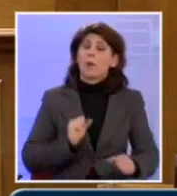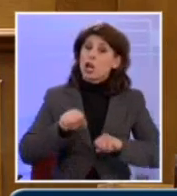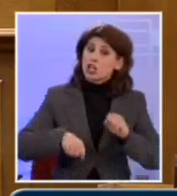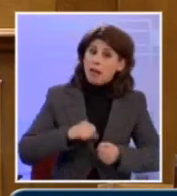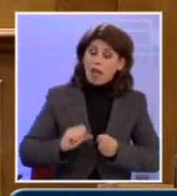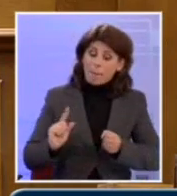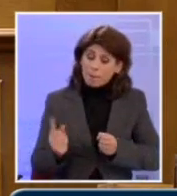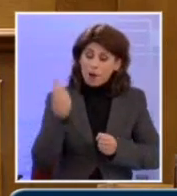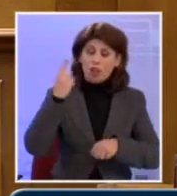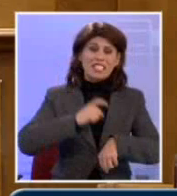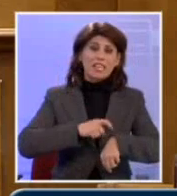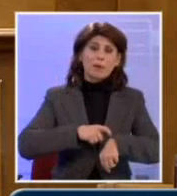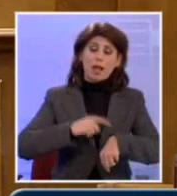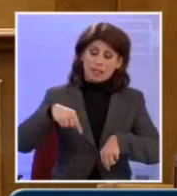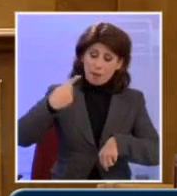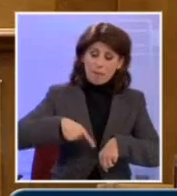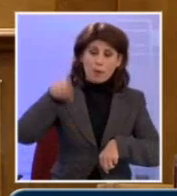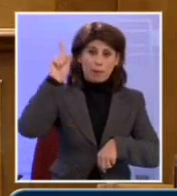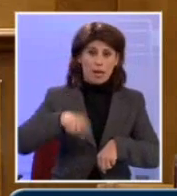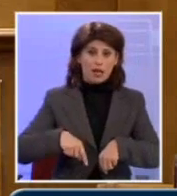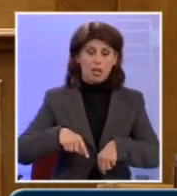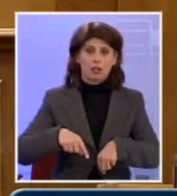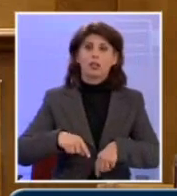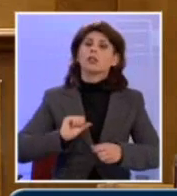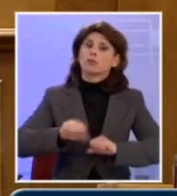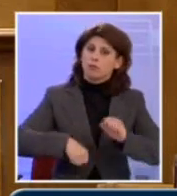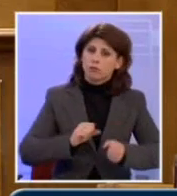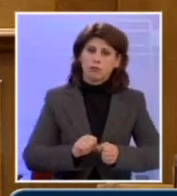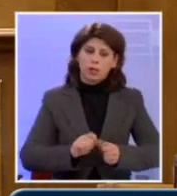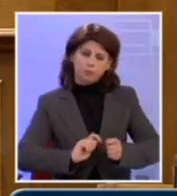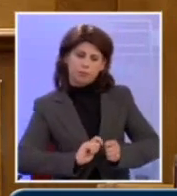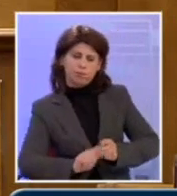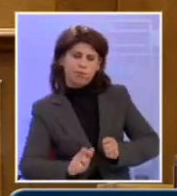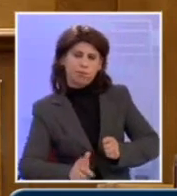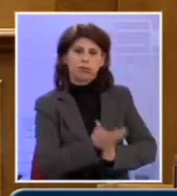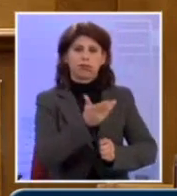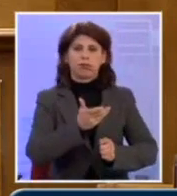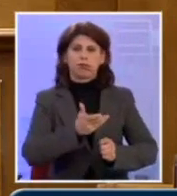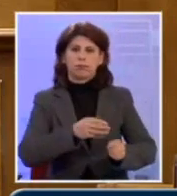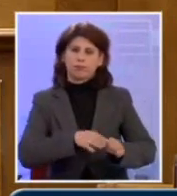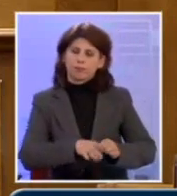προσπάθησαν από την πρώτη στιγμή, από την επόμενη μέρα, να επιχειρήσουν να υπονομεύσουν τη συμφωνία.